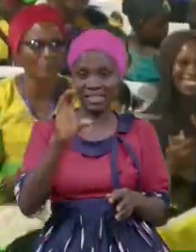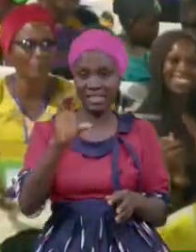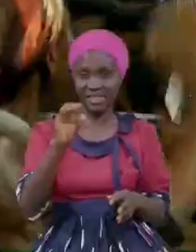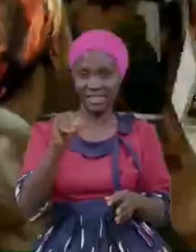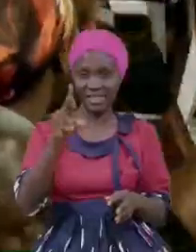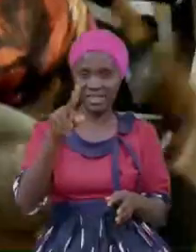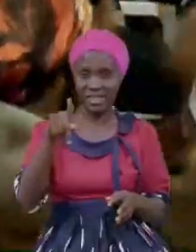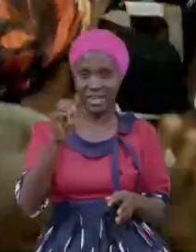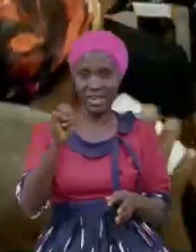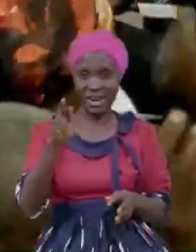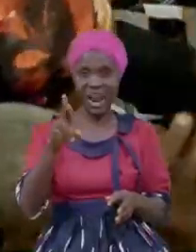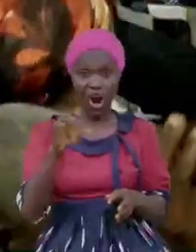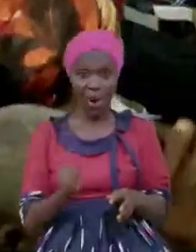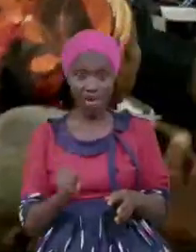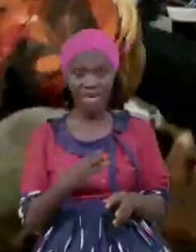les étudiants